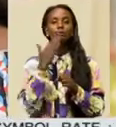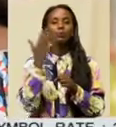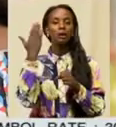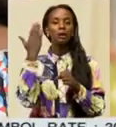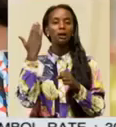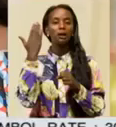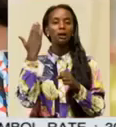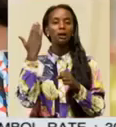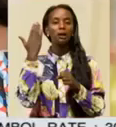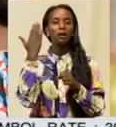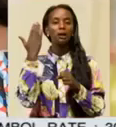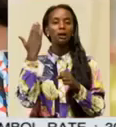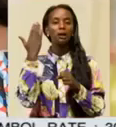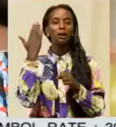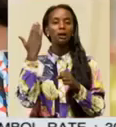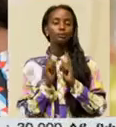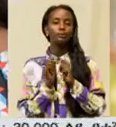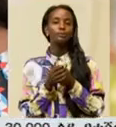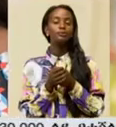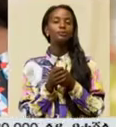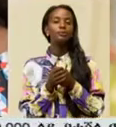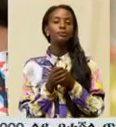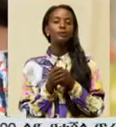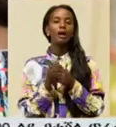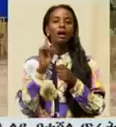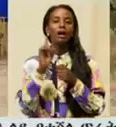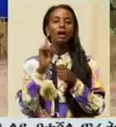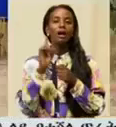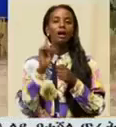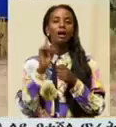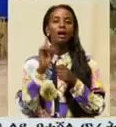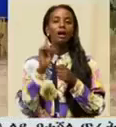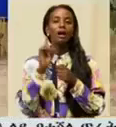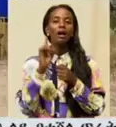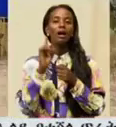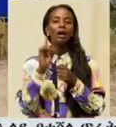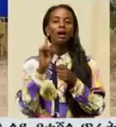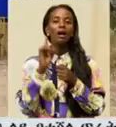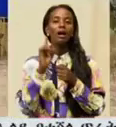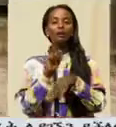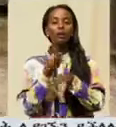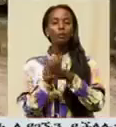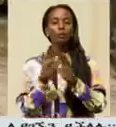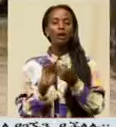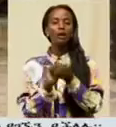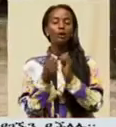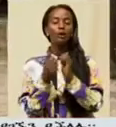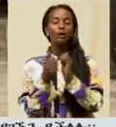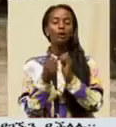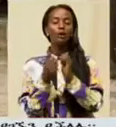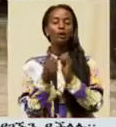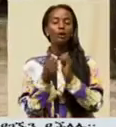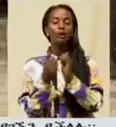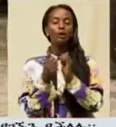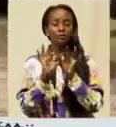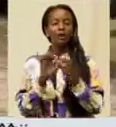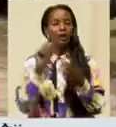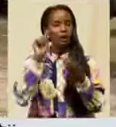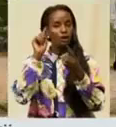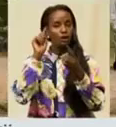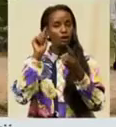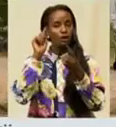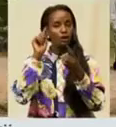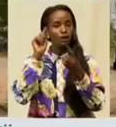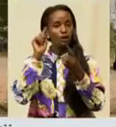ቲም መኖሩ። ያ 1-5 ማለት ነው። እነዚህ የተቋማዊ የለውጥ ስራ አደረጃጀቶች ለቅዱስ ስኬት